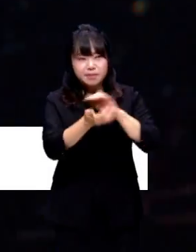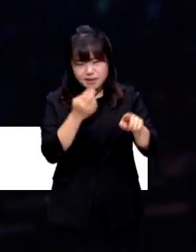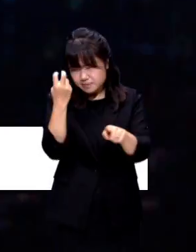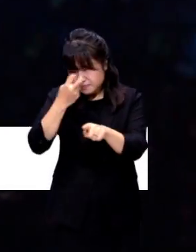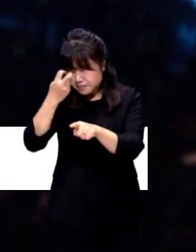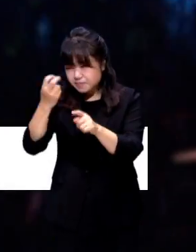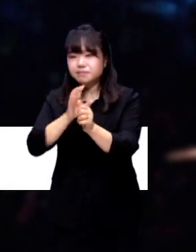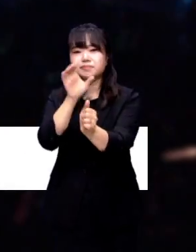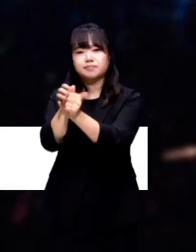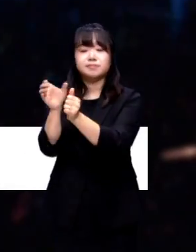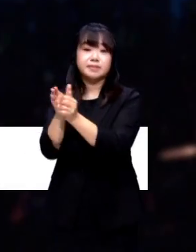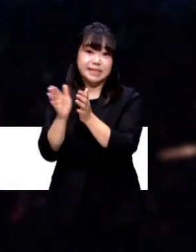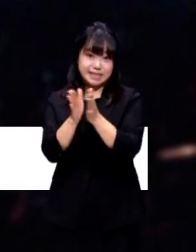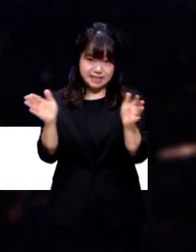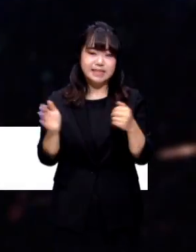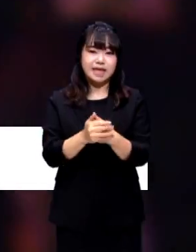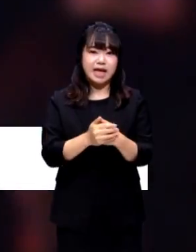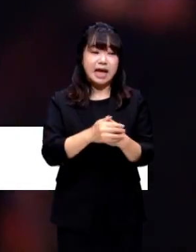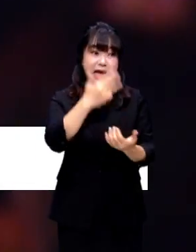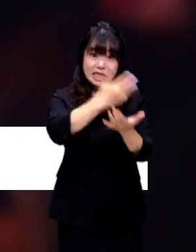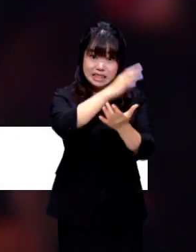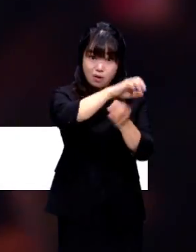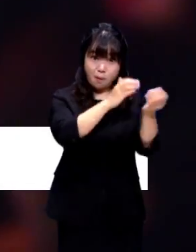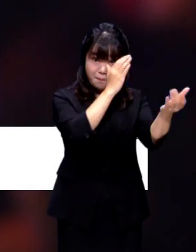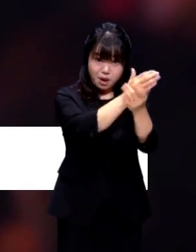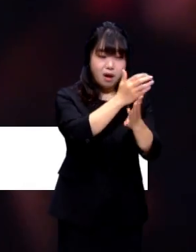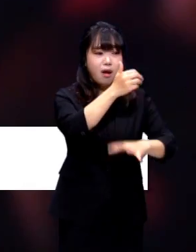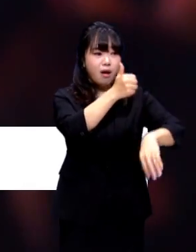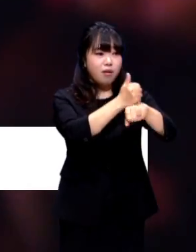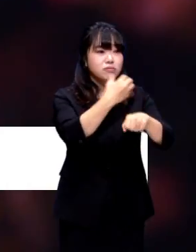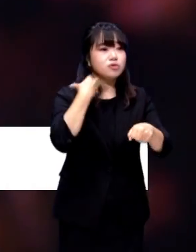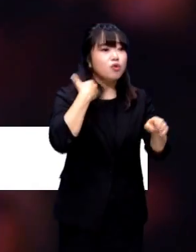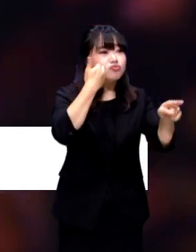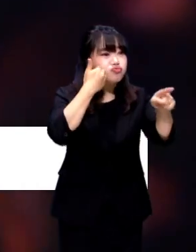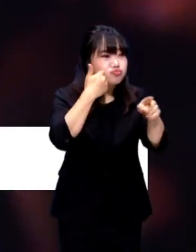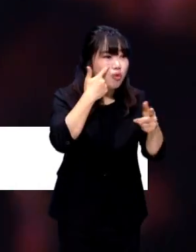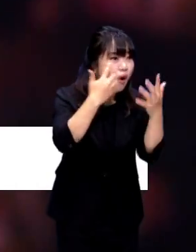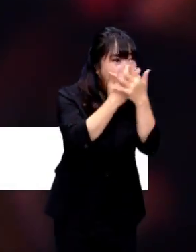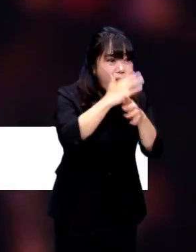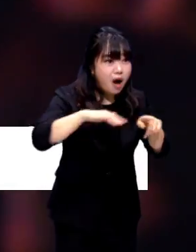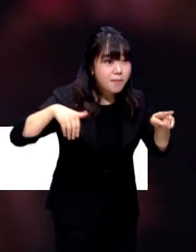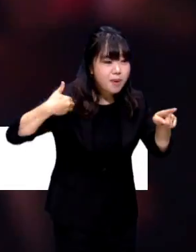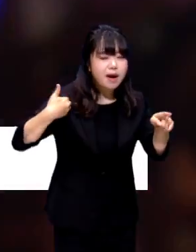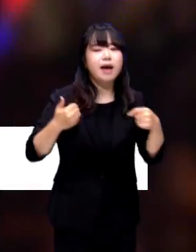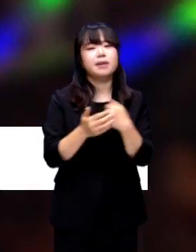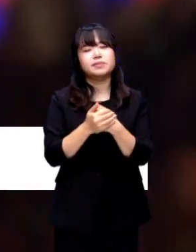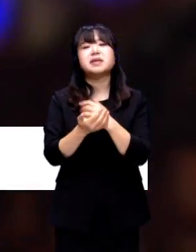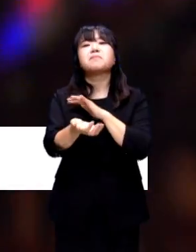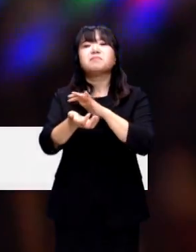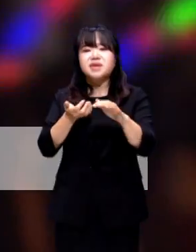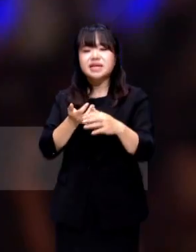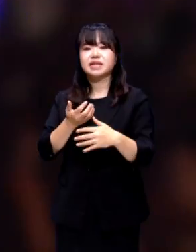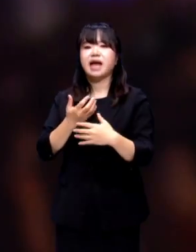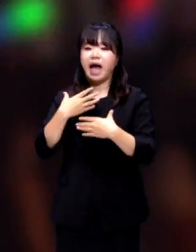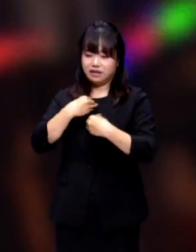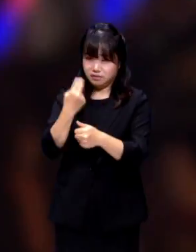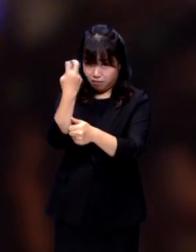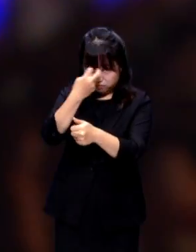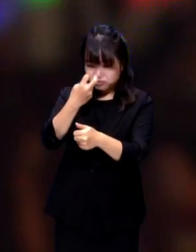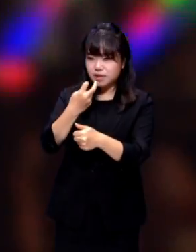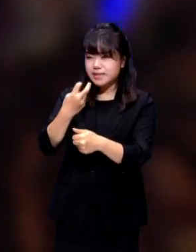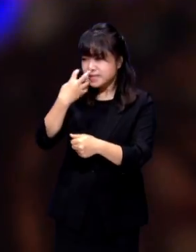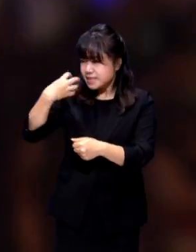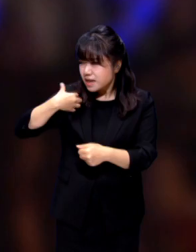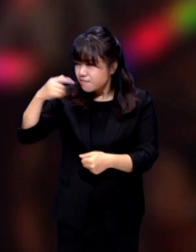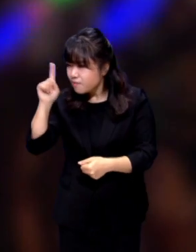조치입니다. 이태원 참사와 같이 주최자가 불분명한 행사의 경우 안전교육과 관리 지침 보완이 필요하기